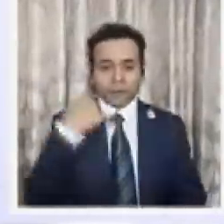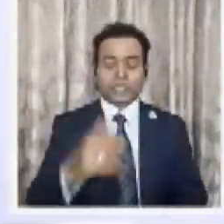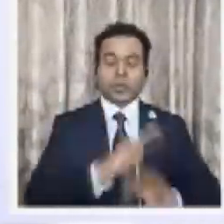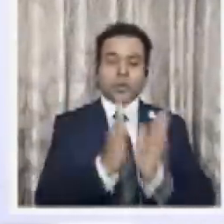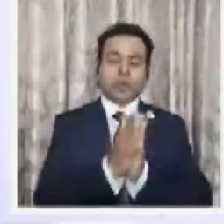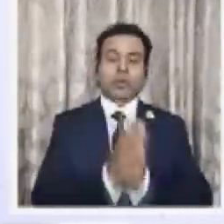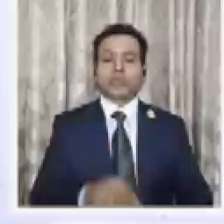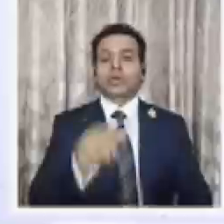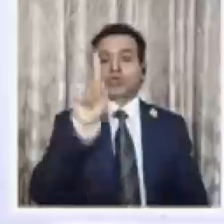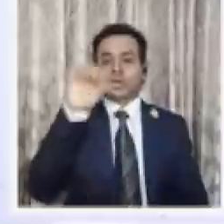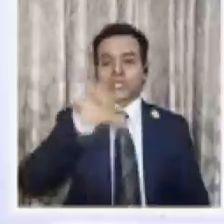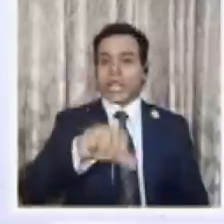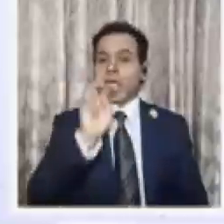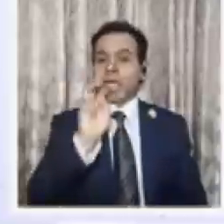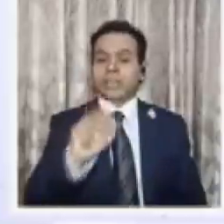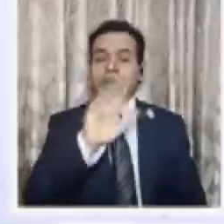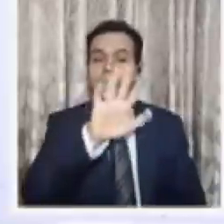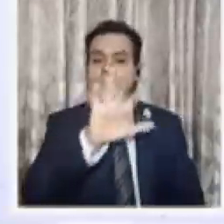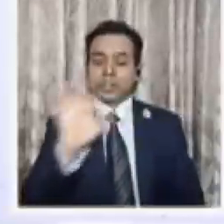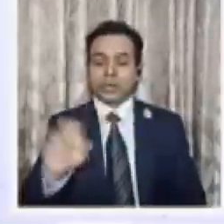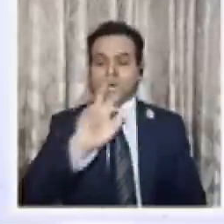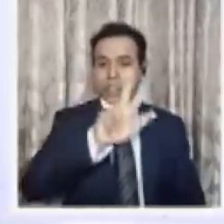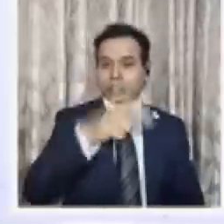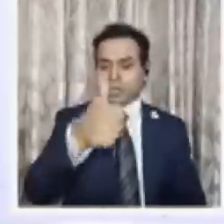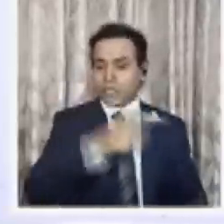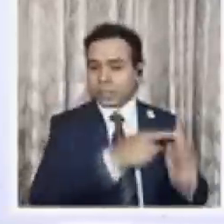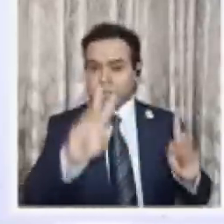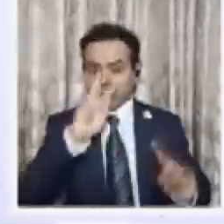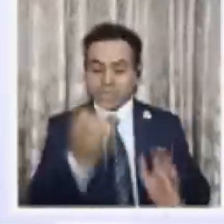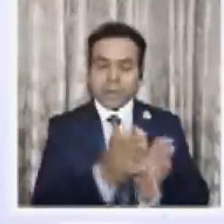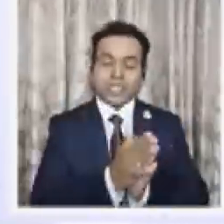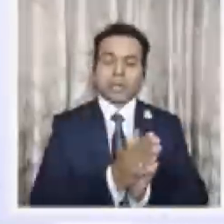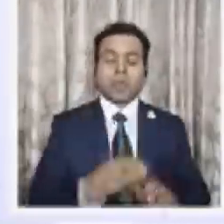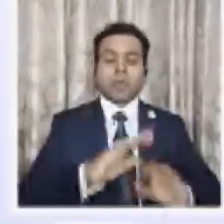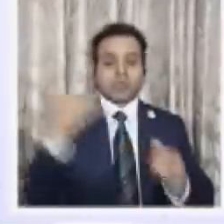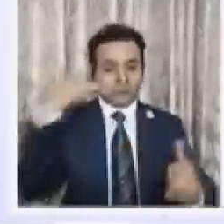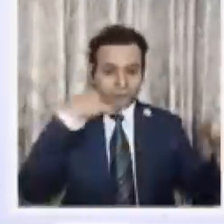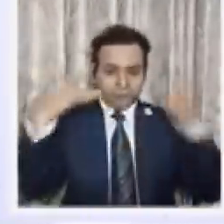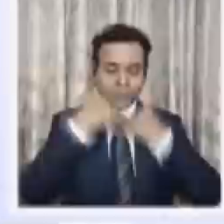হটলাইন 1-6263 স্বাস্থ্য বাতায়নে 24 ঘন্টায় ফোন গ্রহণ করা হয়েছে